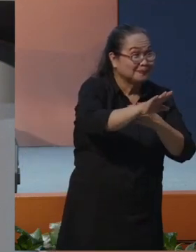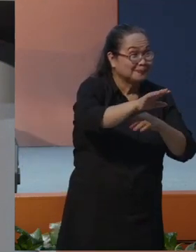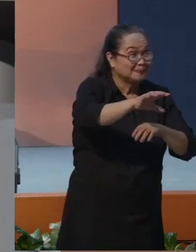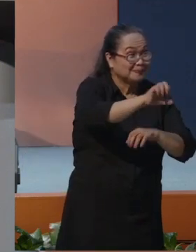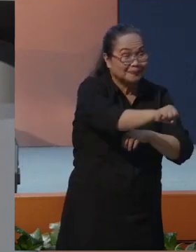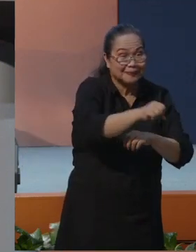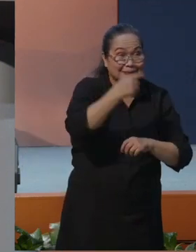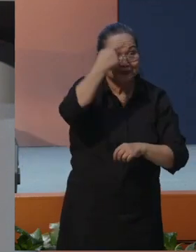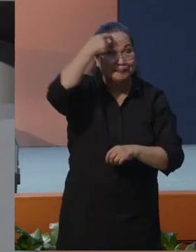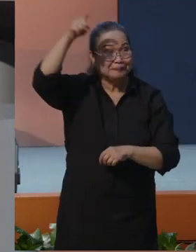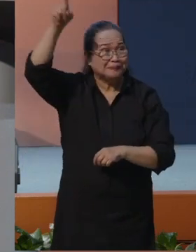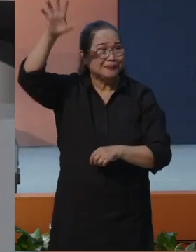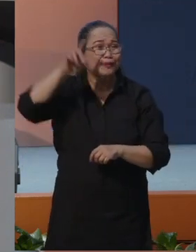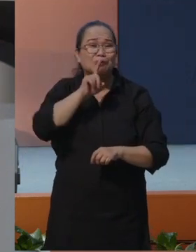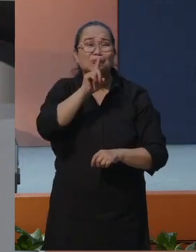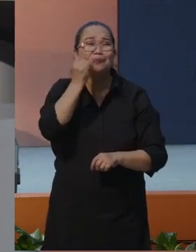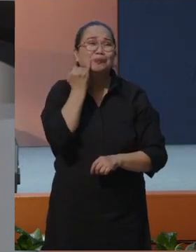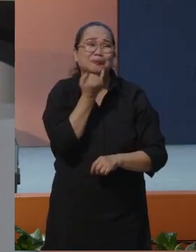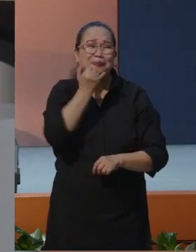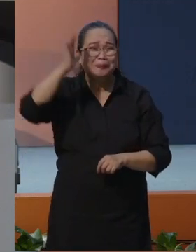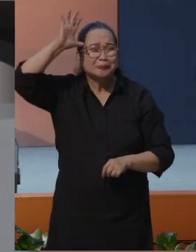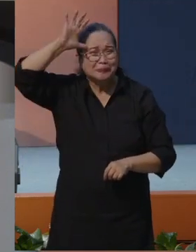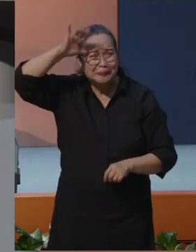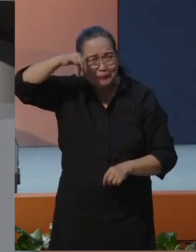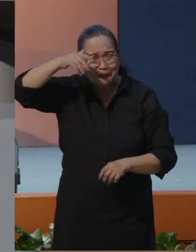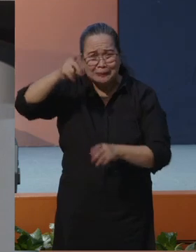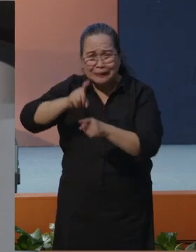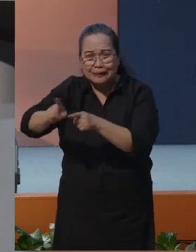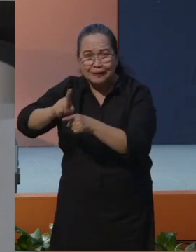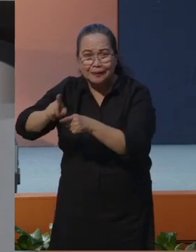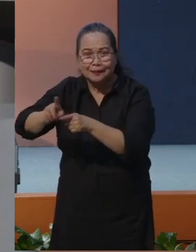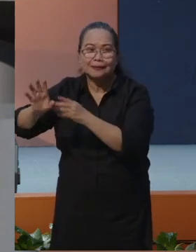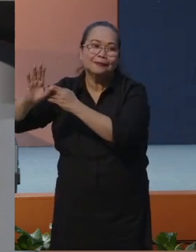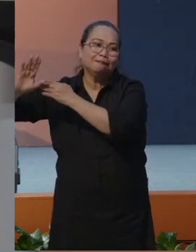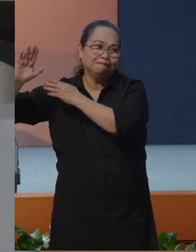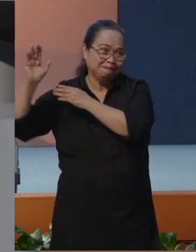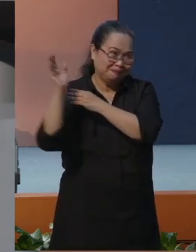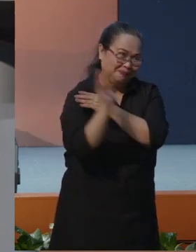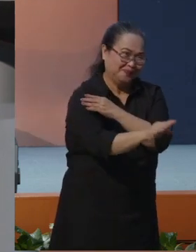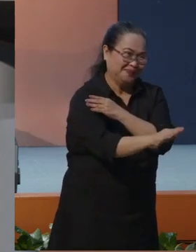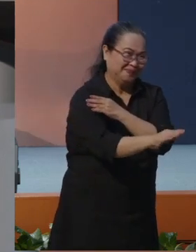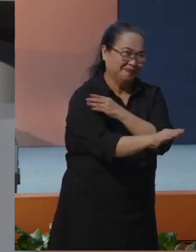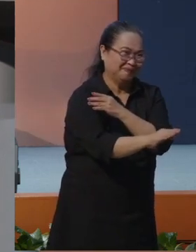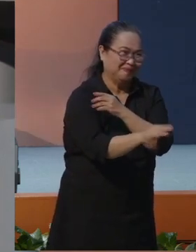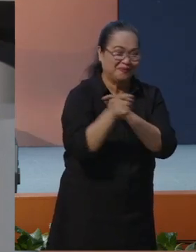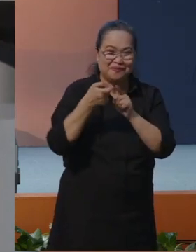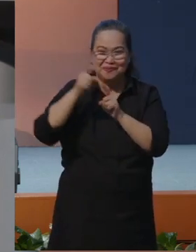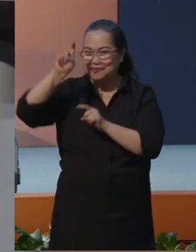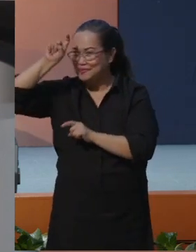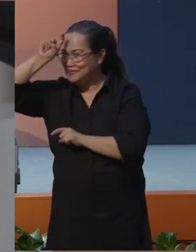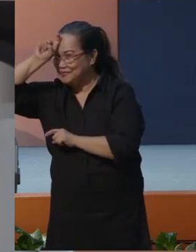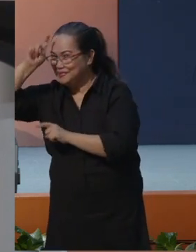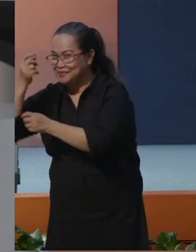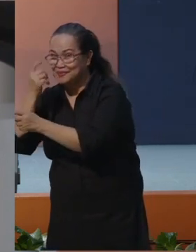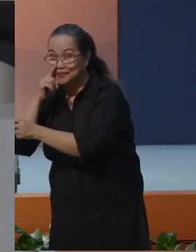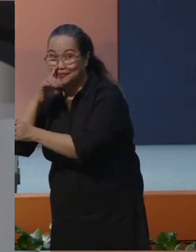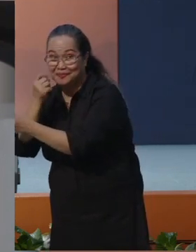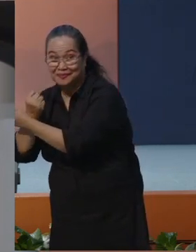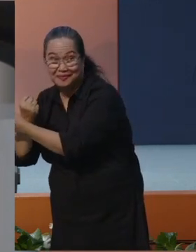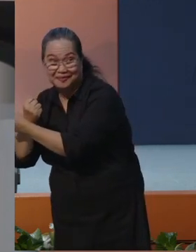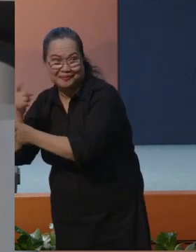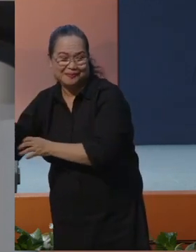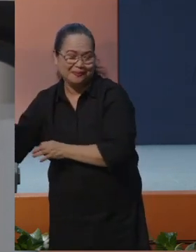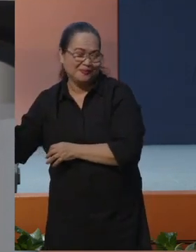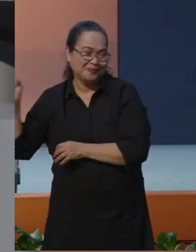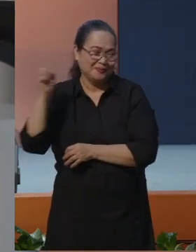ay dinisiplina ng Diyos, sila ay pinabalik sa Holy Land. At doon nagmula, at doon pinanganak, at